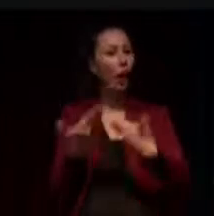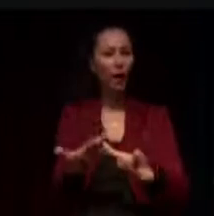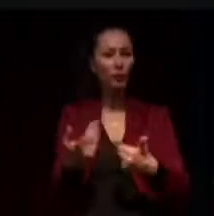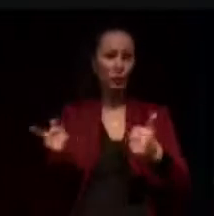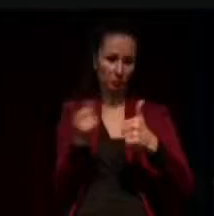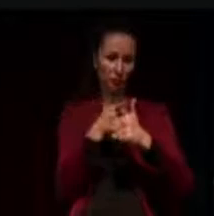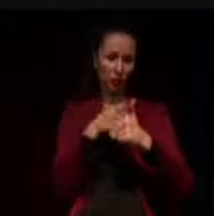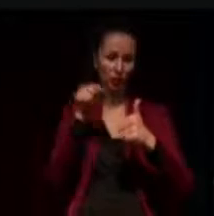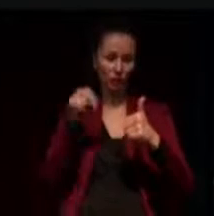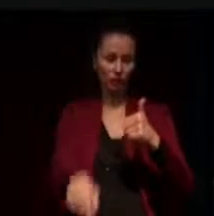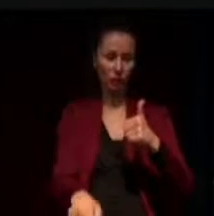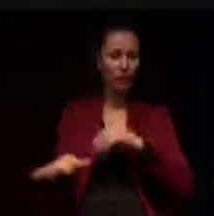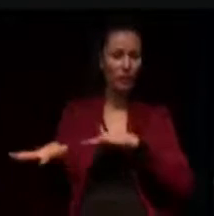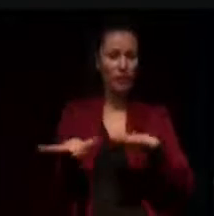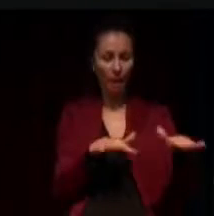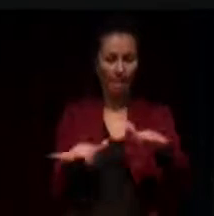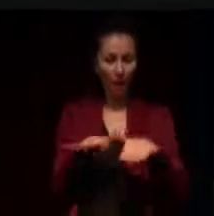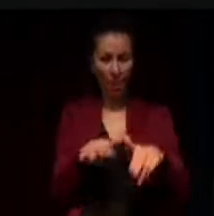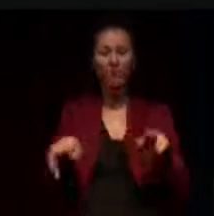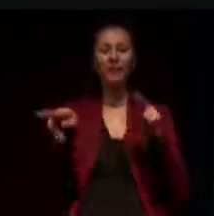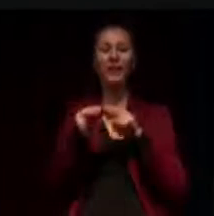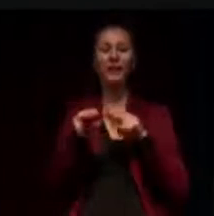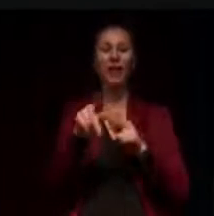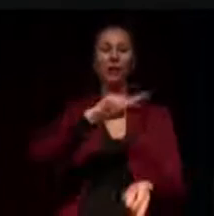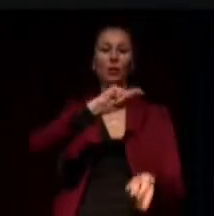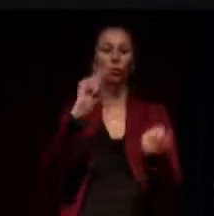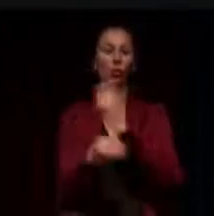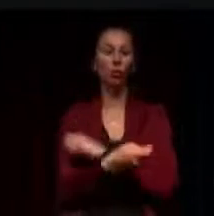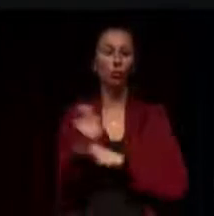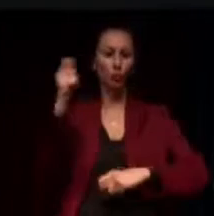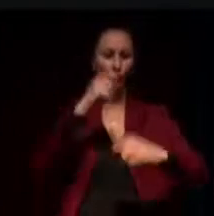birinci önceliği deprem ve kentsel dönüşüm.